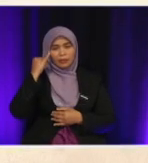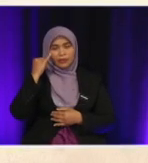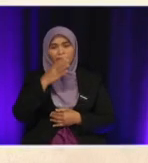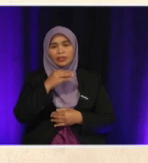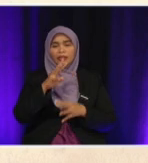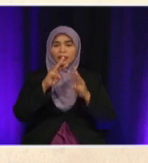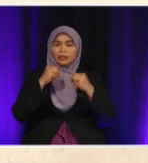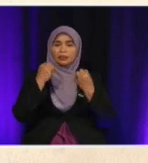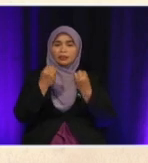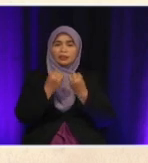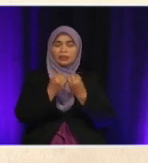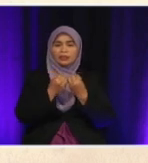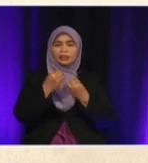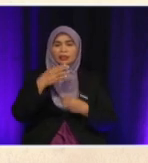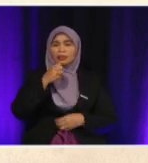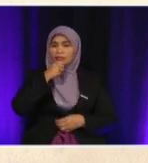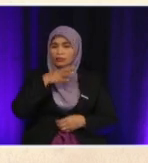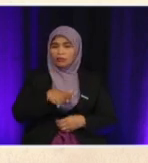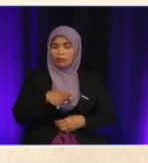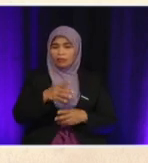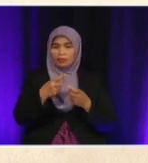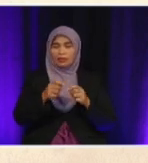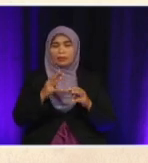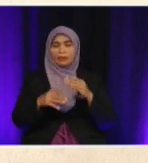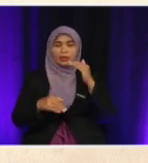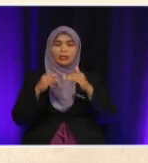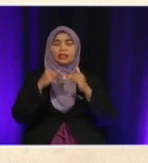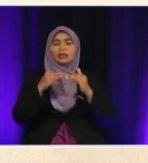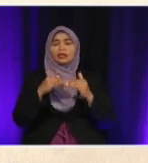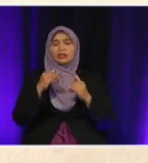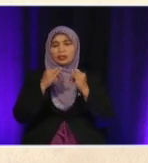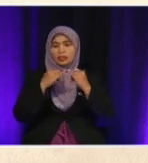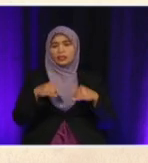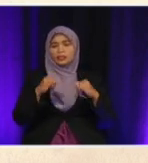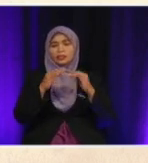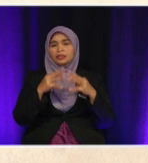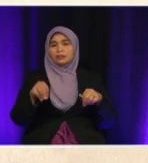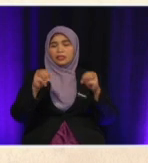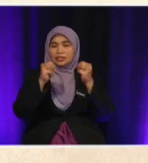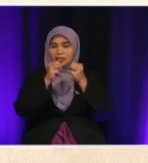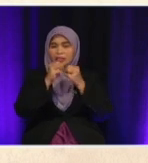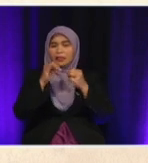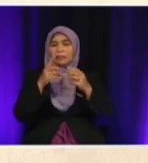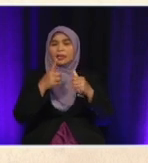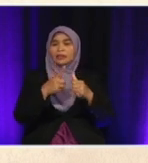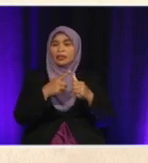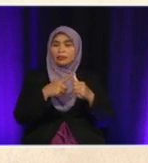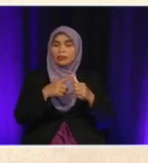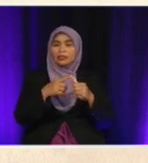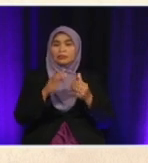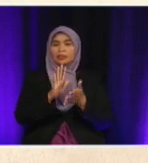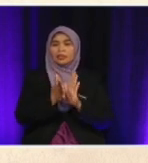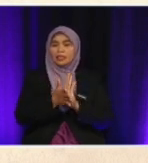Rasulullah telah membina insitusi yang pertama yaitu masjid dan masjid ini dijadikan sebagai satu